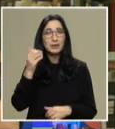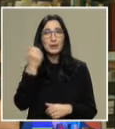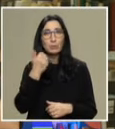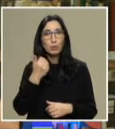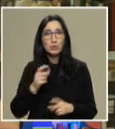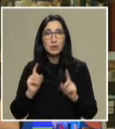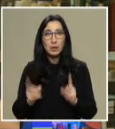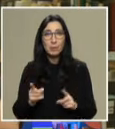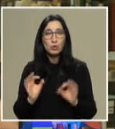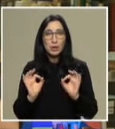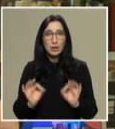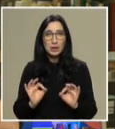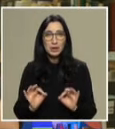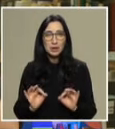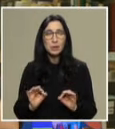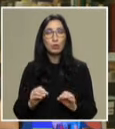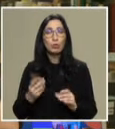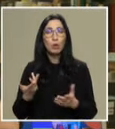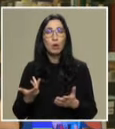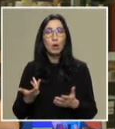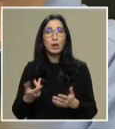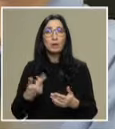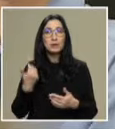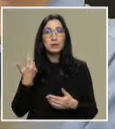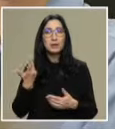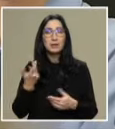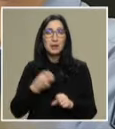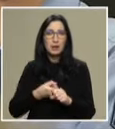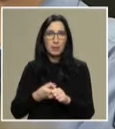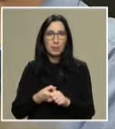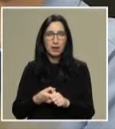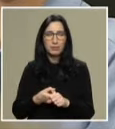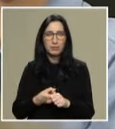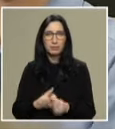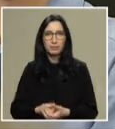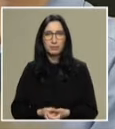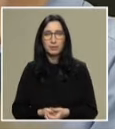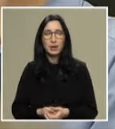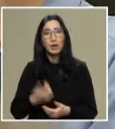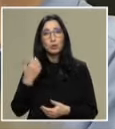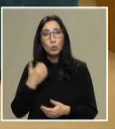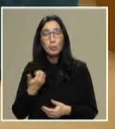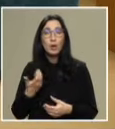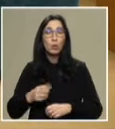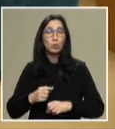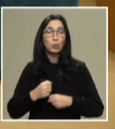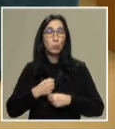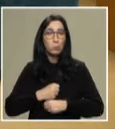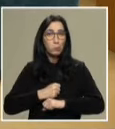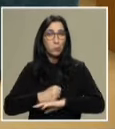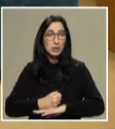може истинското му предназначение да се осъществи. Добре, от позицията ви